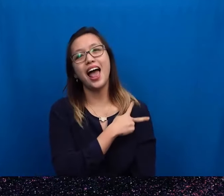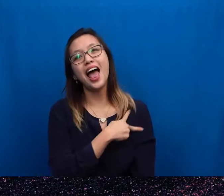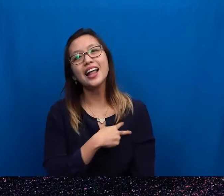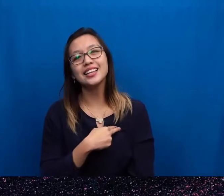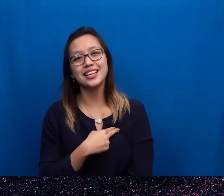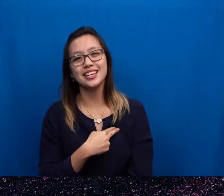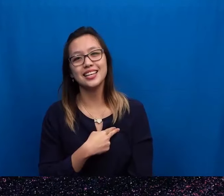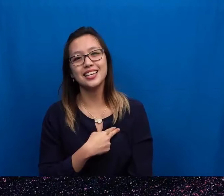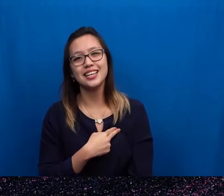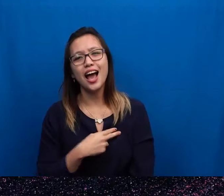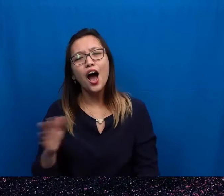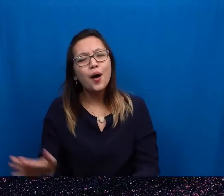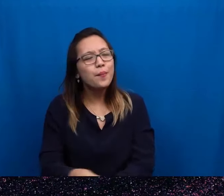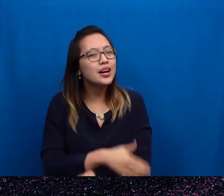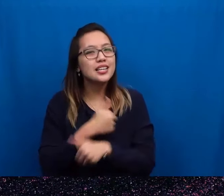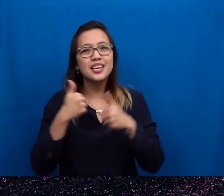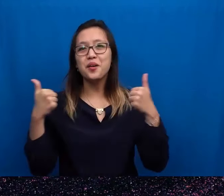memulihkan hati,